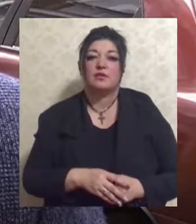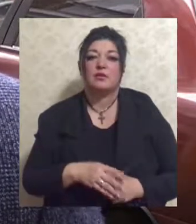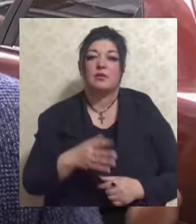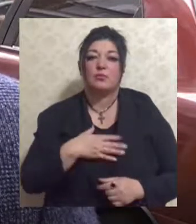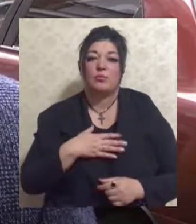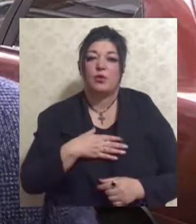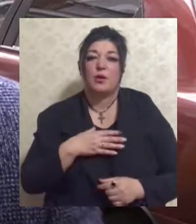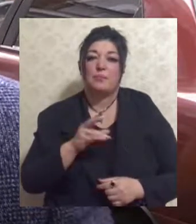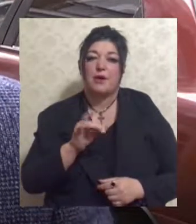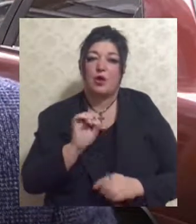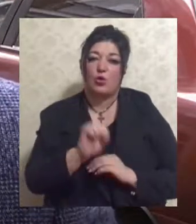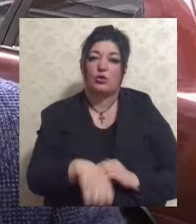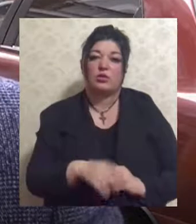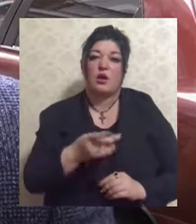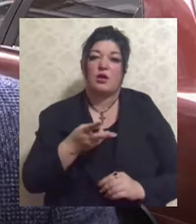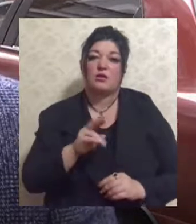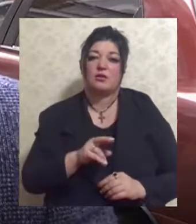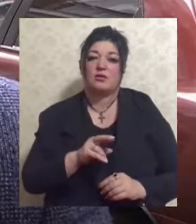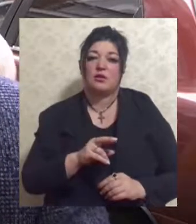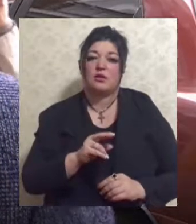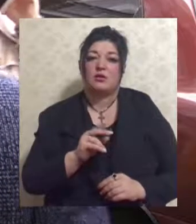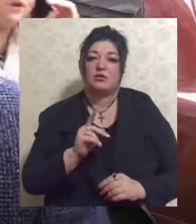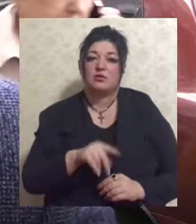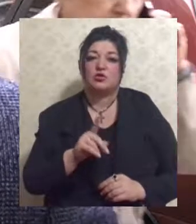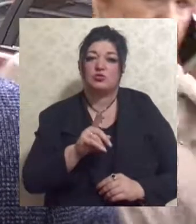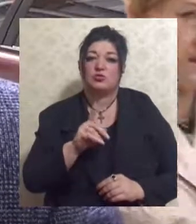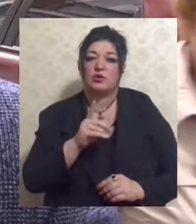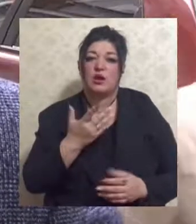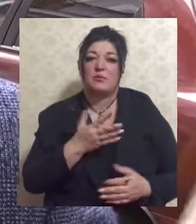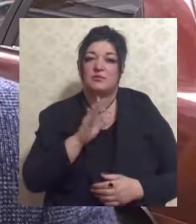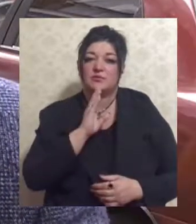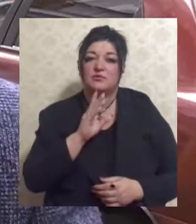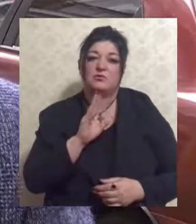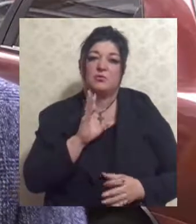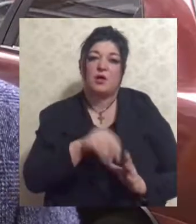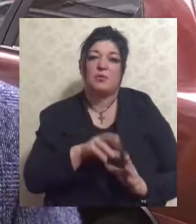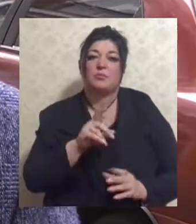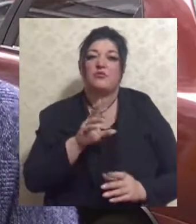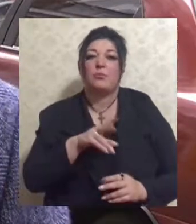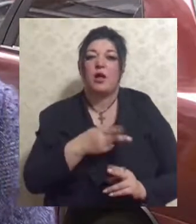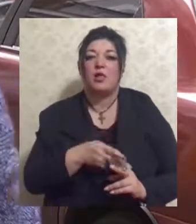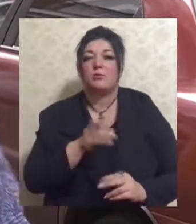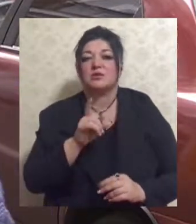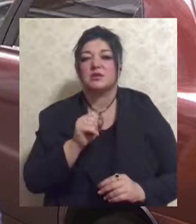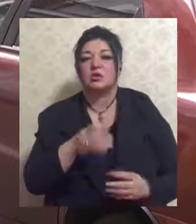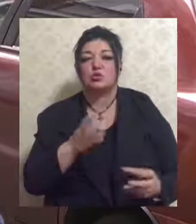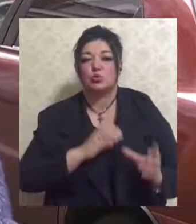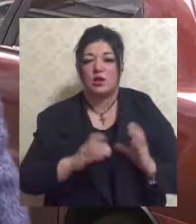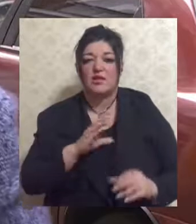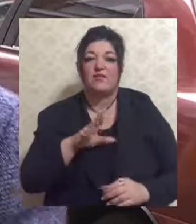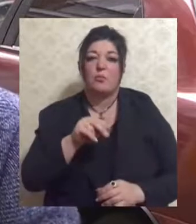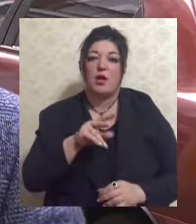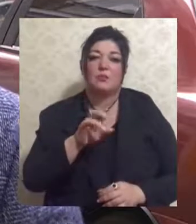якби Сухін чи Талалаєв дбали би за студентів, дбали би за колектив, вони би